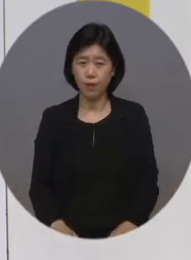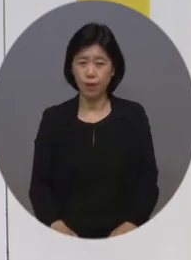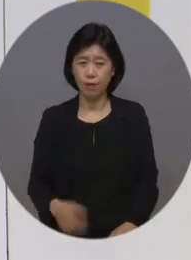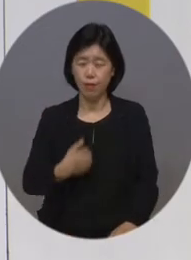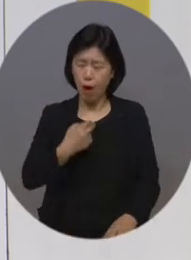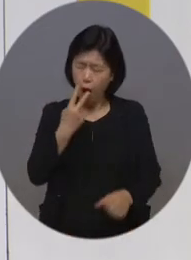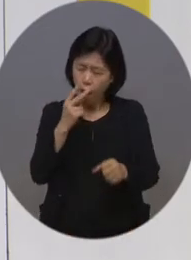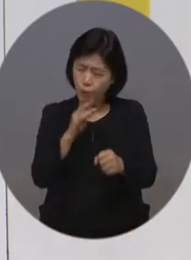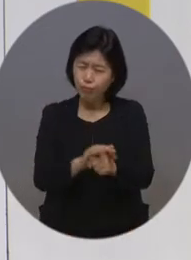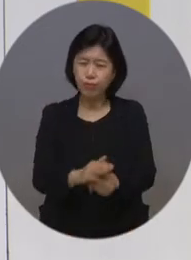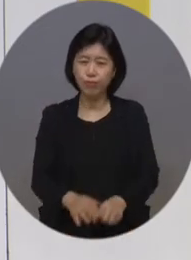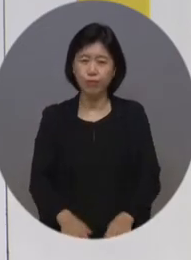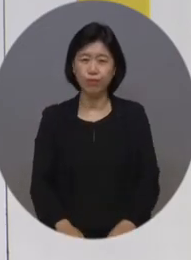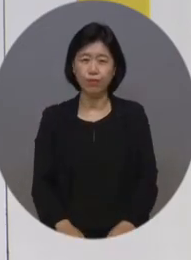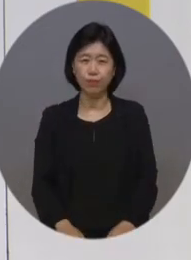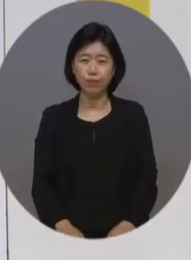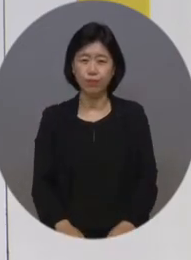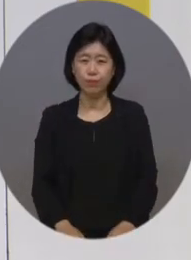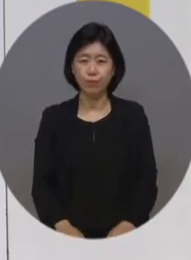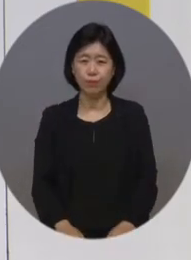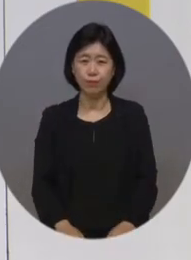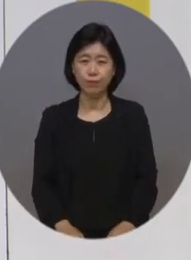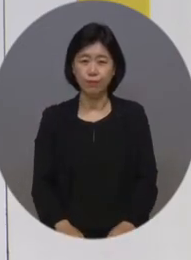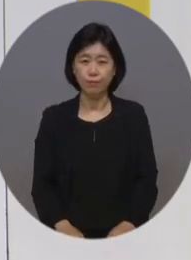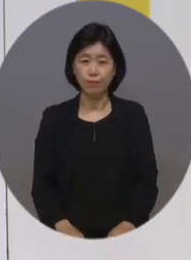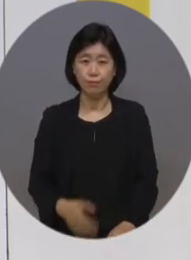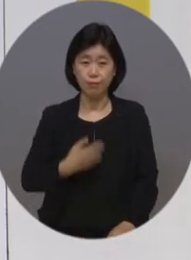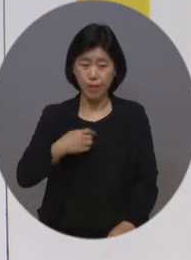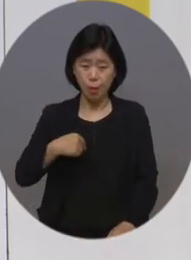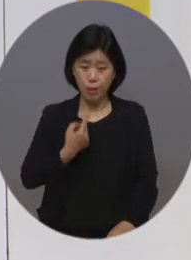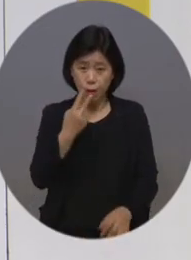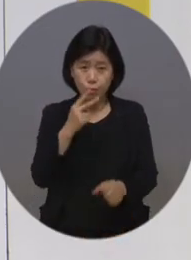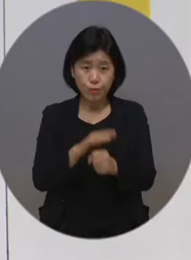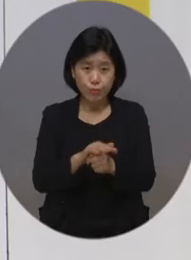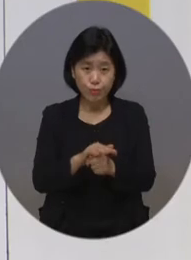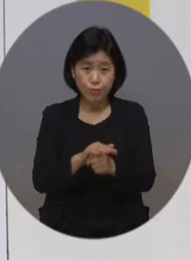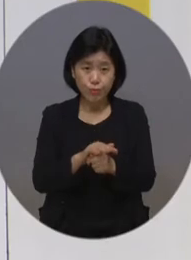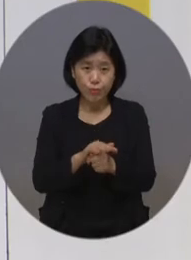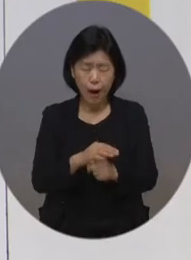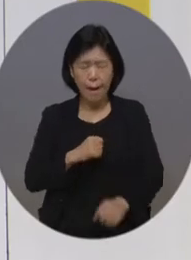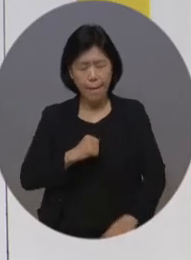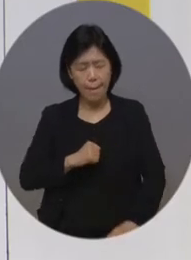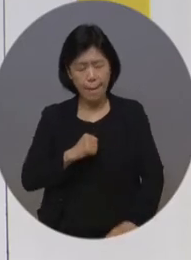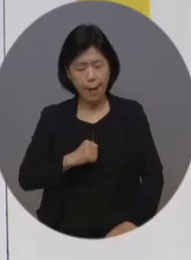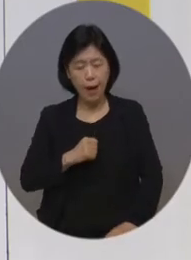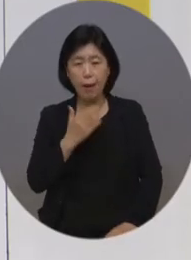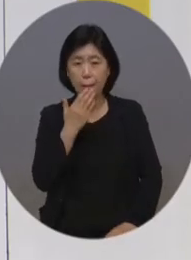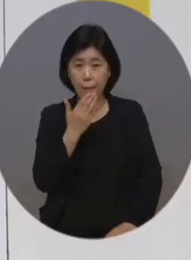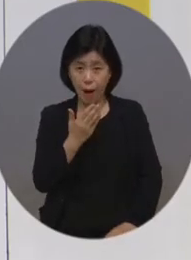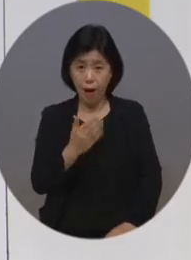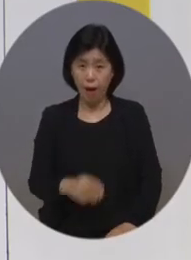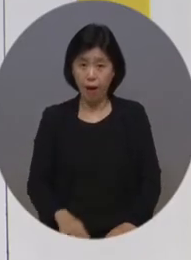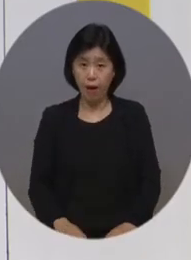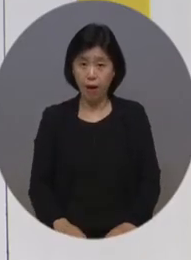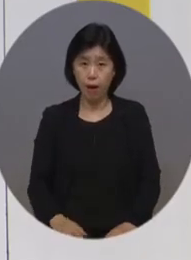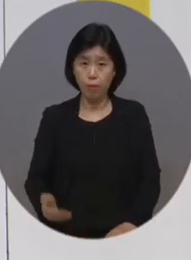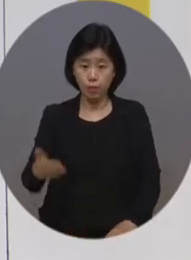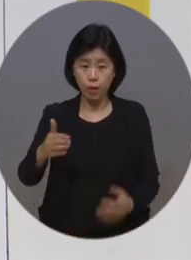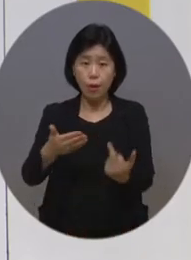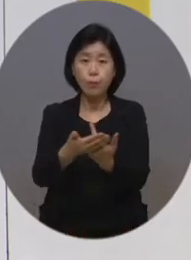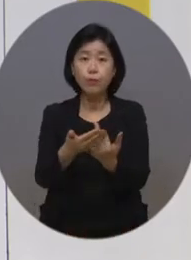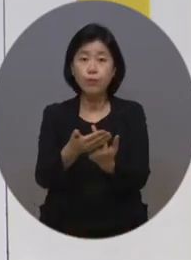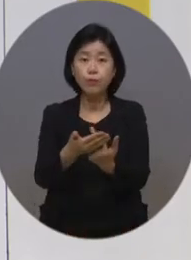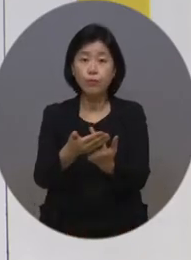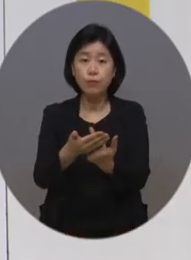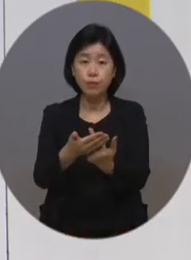좋은 자 억울하면 그냥 4 이불 속에서 그냥 혼자 그냥 군 실은 그리고 말했는데 내 제주도민들이 오해를